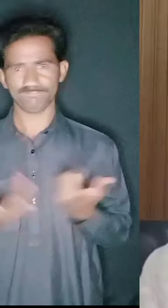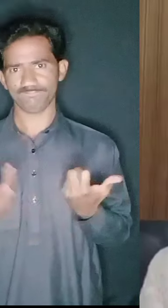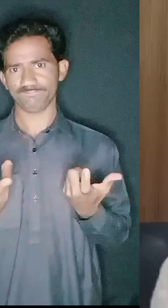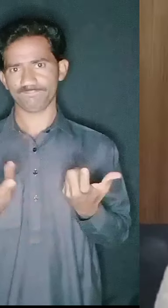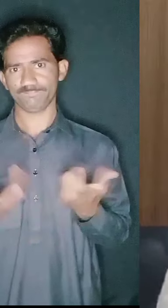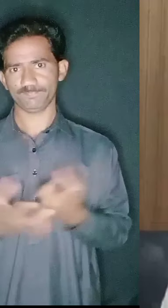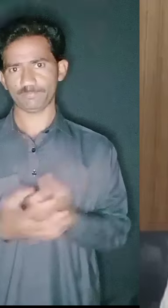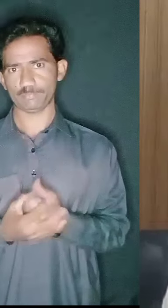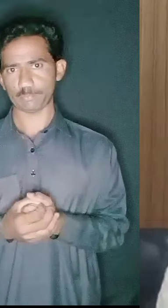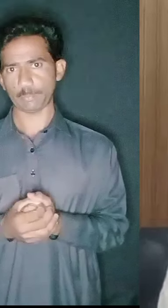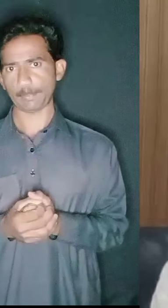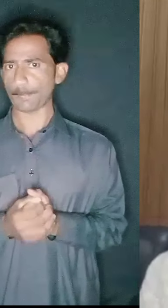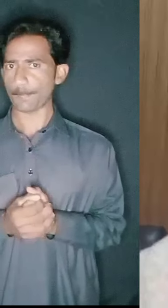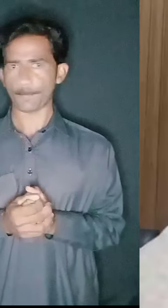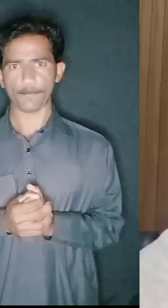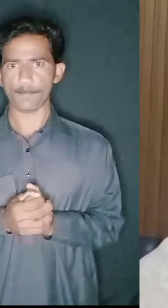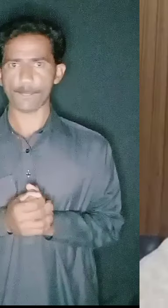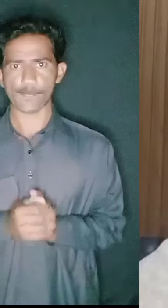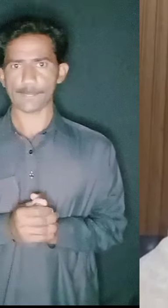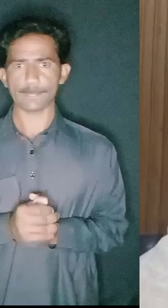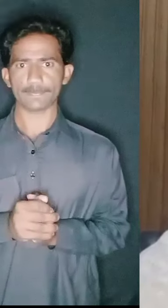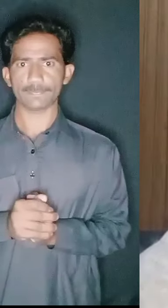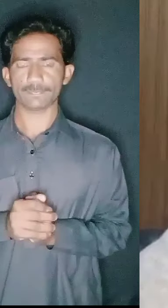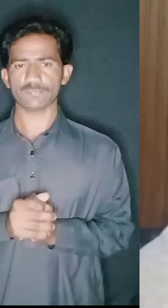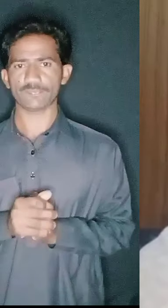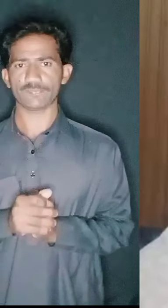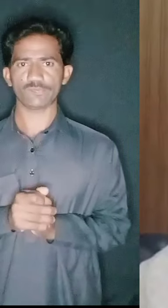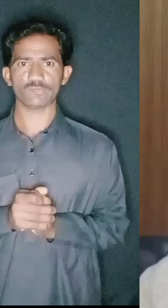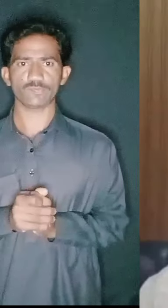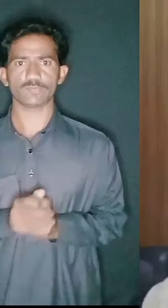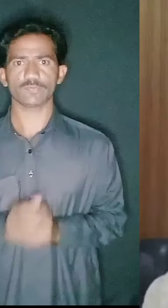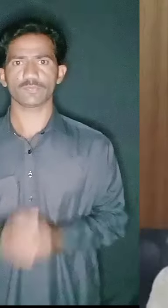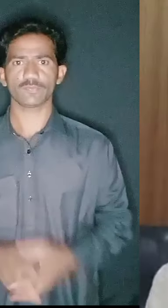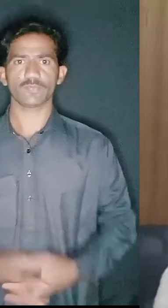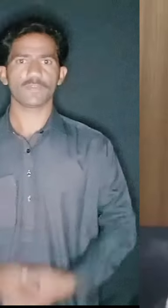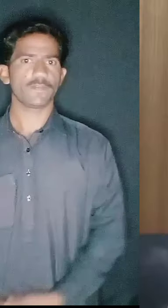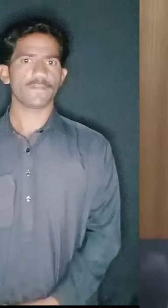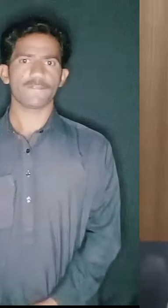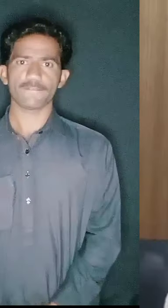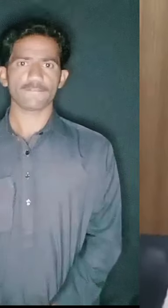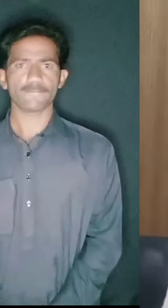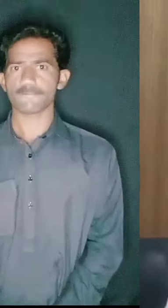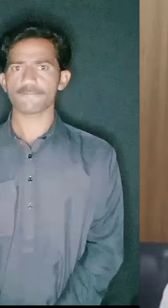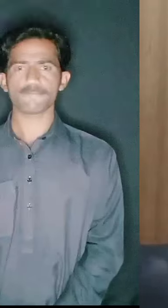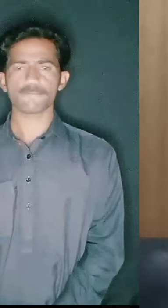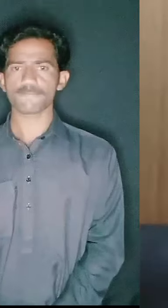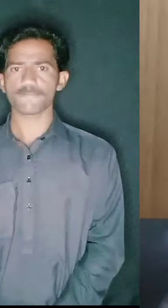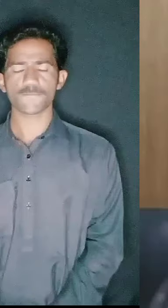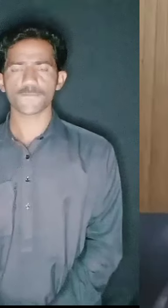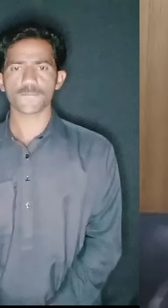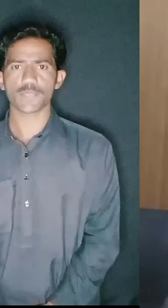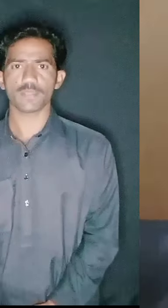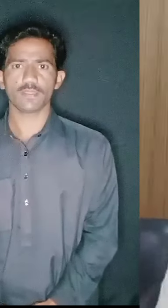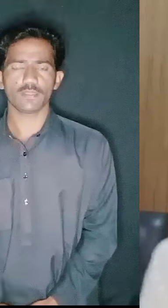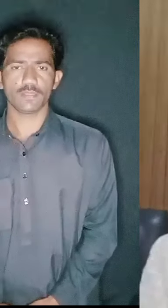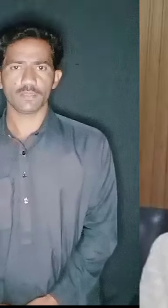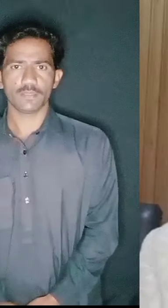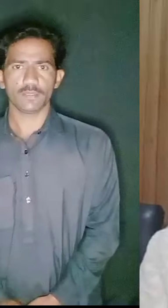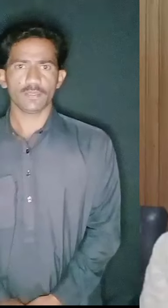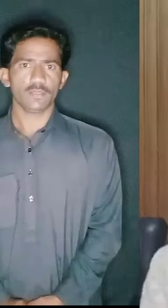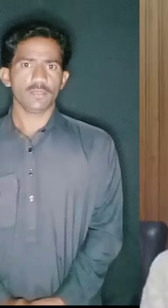जी। और आप भी उससे प्यार करती थी जी। अच्छा, अब खुद बताइए, क्या वो 18 साल का लड़का